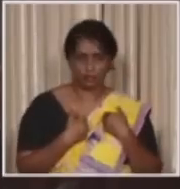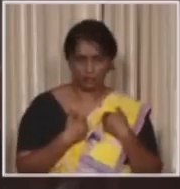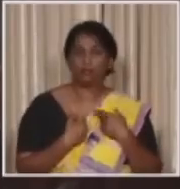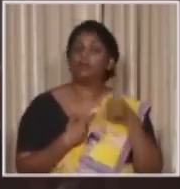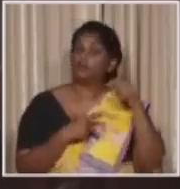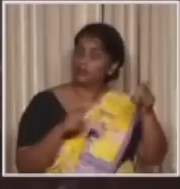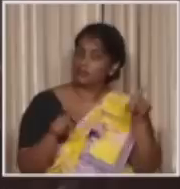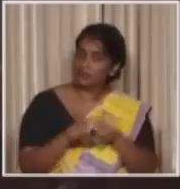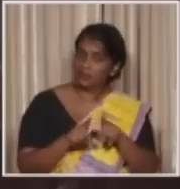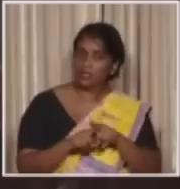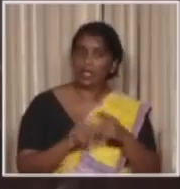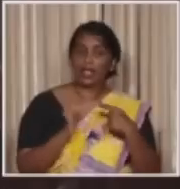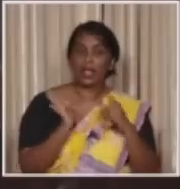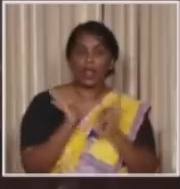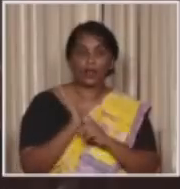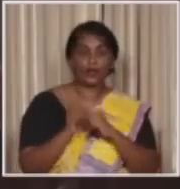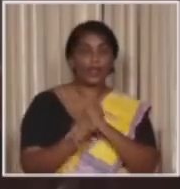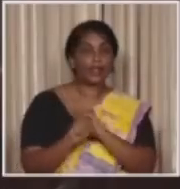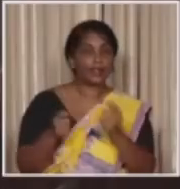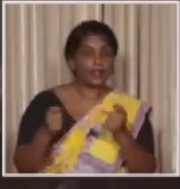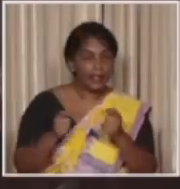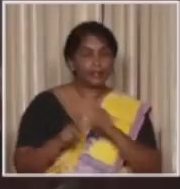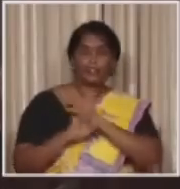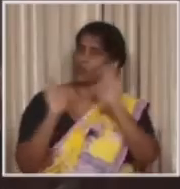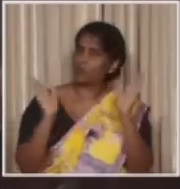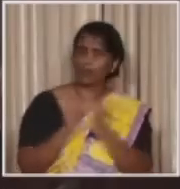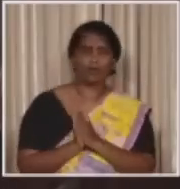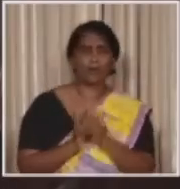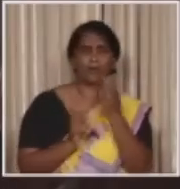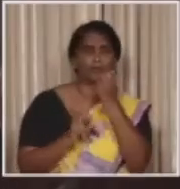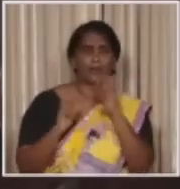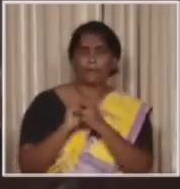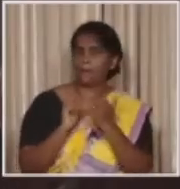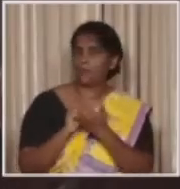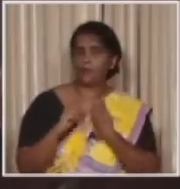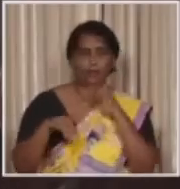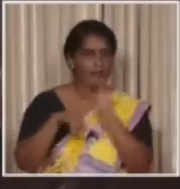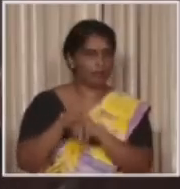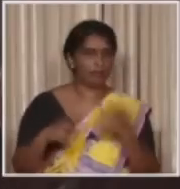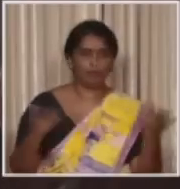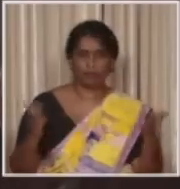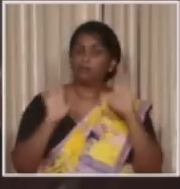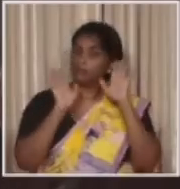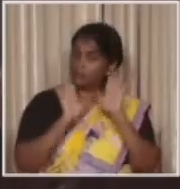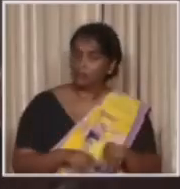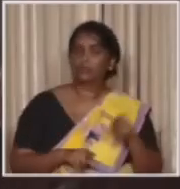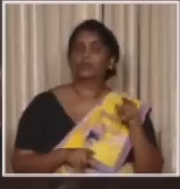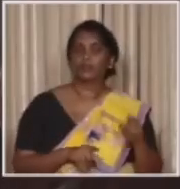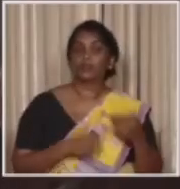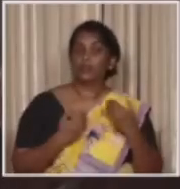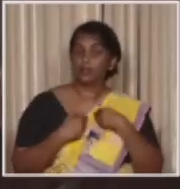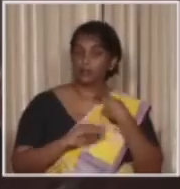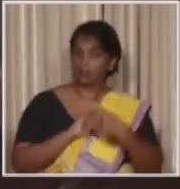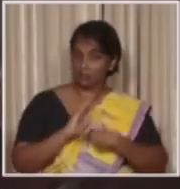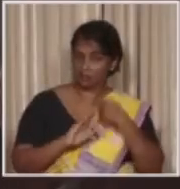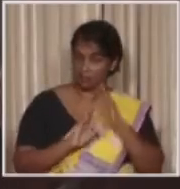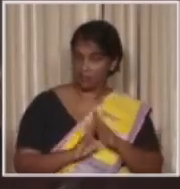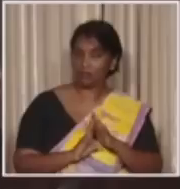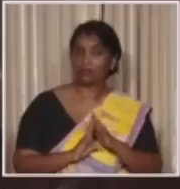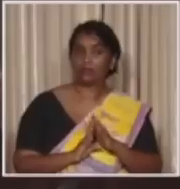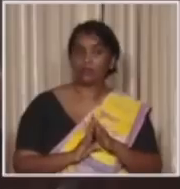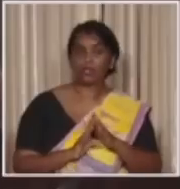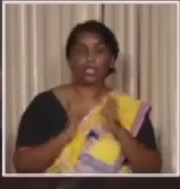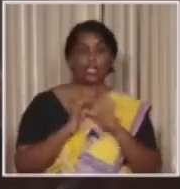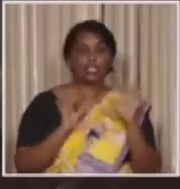ඒ වගේම ලිට්‍රෝ ගෑස්, ලිට්‍රෝ ටර්මිනල් සම්බන්ධව මූල්‍යමය ප්‍රශ්නයක් නැහැ. ඒ වගේම අපේ රටේ තියෙන